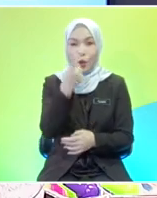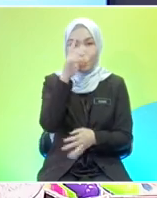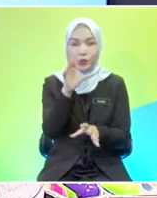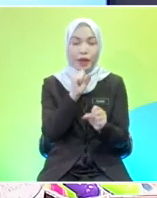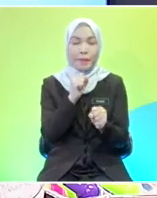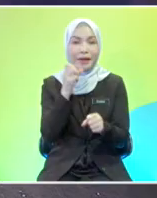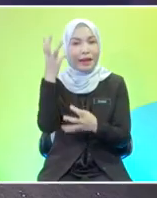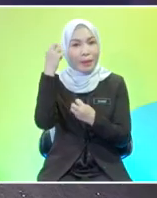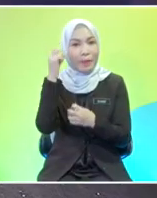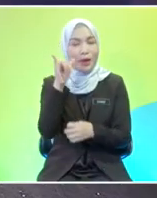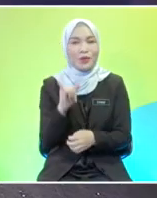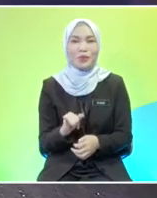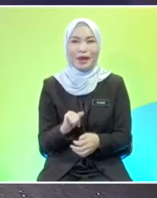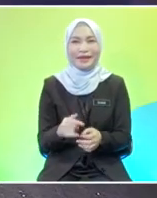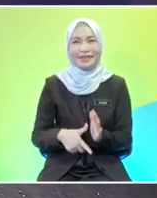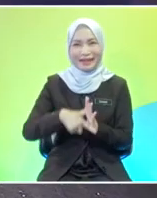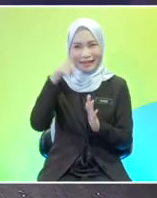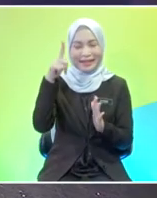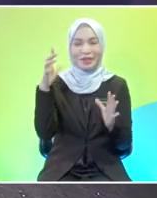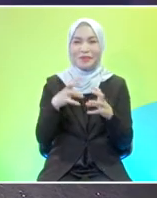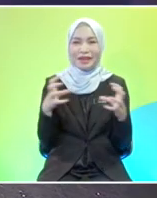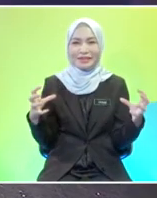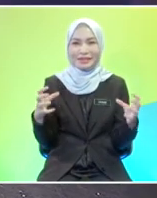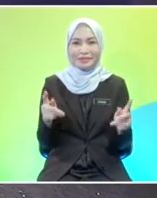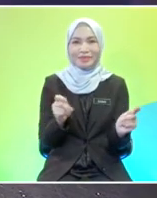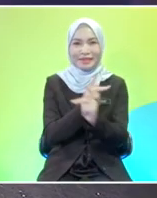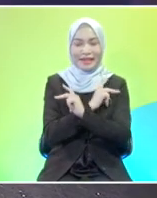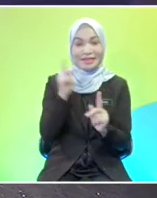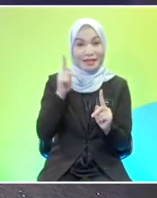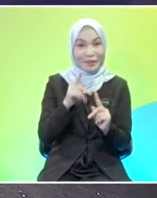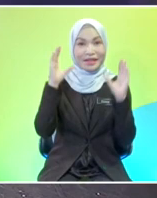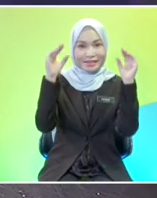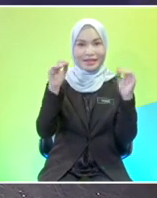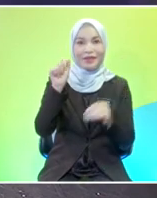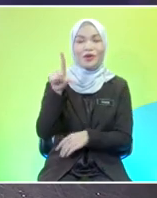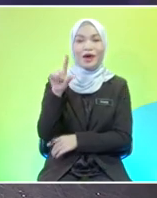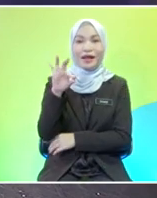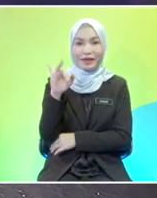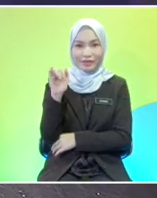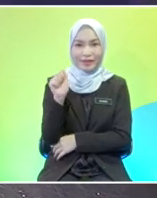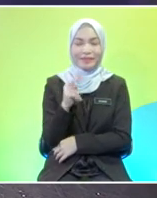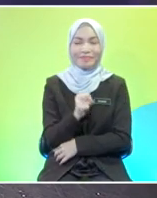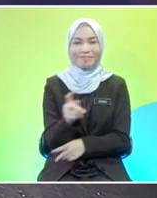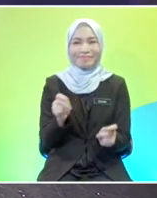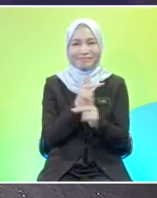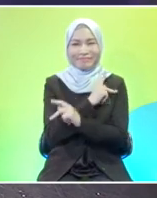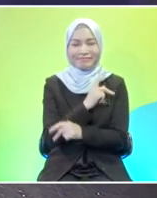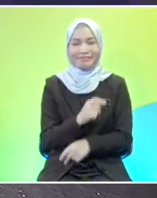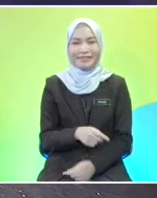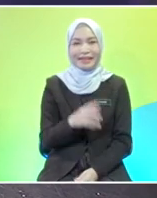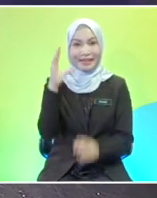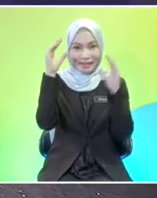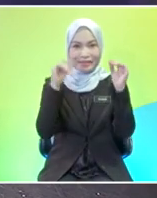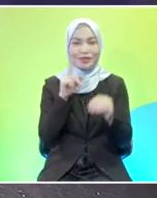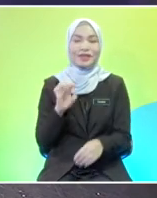lanjut dan tidak lupa juga kepada Cik gozaimi karena menjadi juru bahasa isyarat kita terima kasih